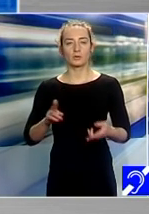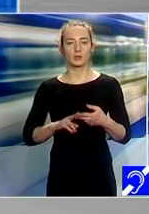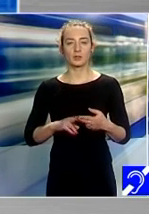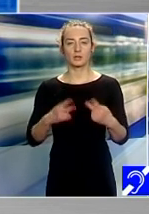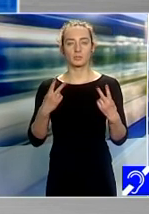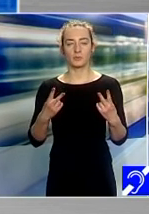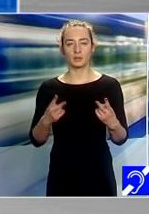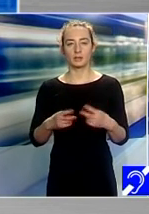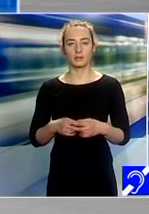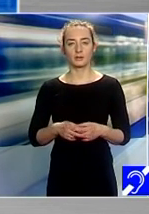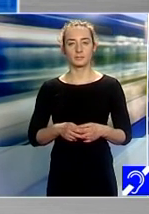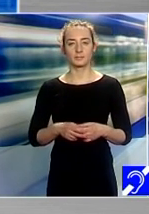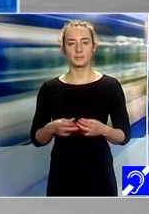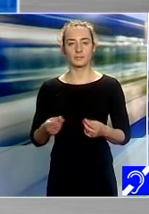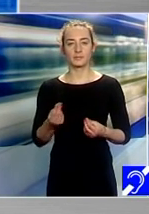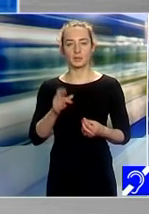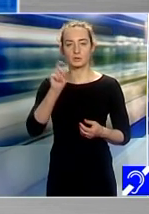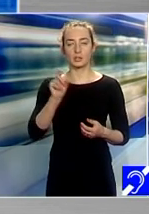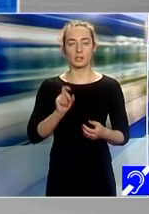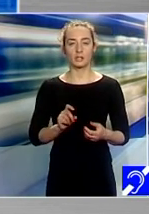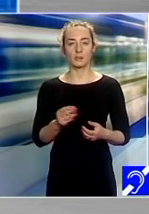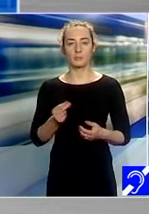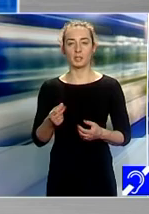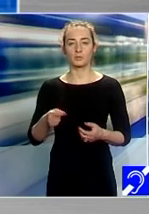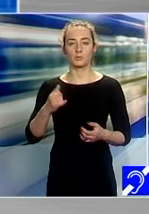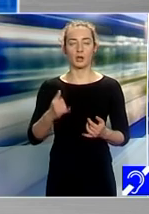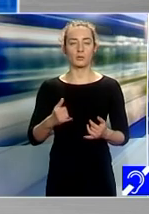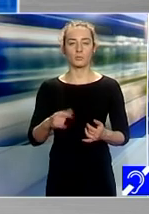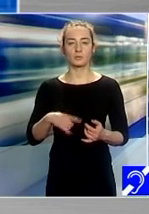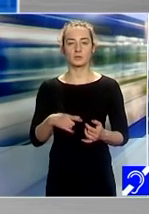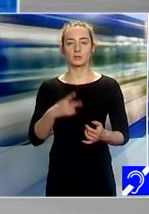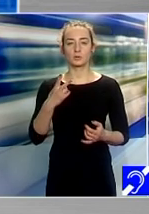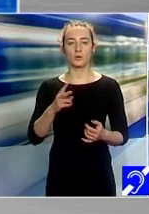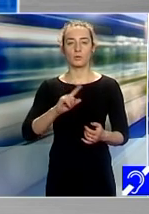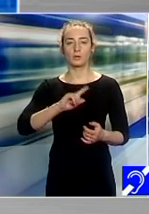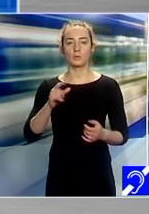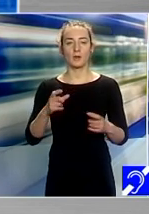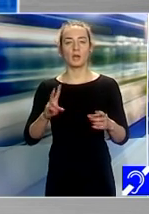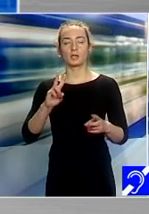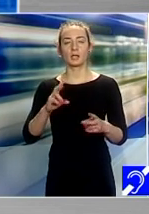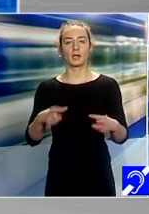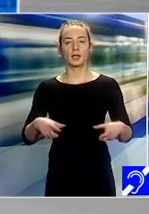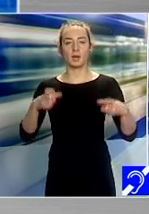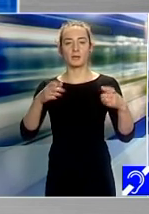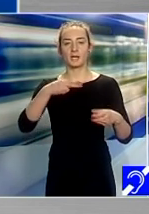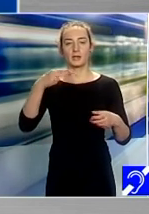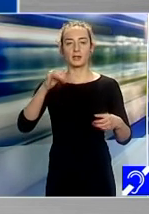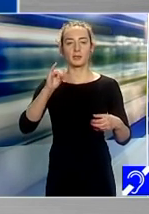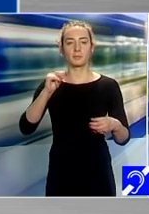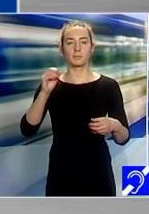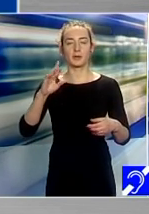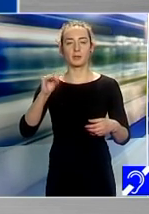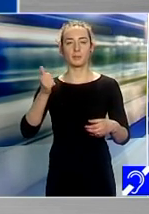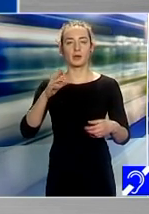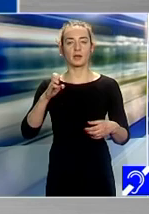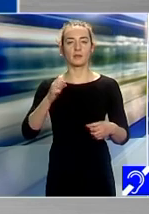foarte importantă. De ce a fost importantă? Pentru că la ora actuală în România există numai două astfel de camere hiperbare, care la sunt Constanța, conduse practic de una